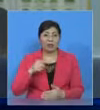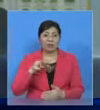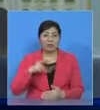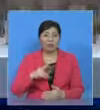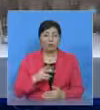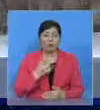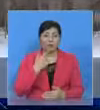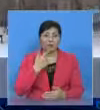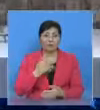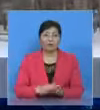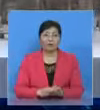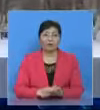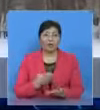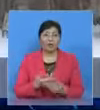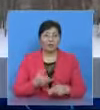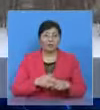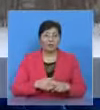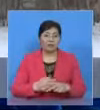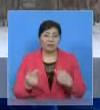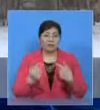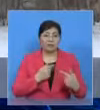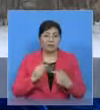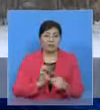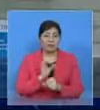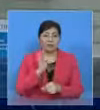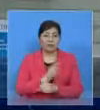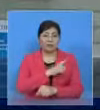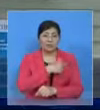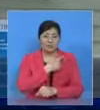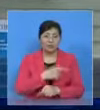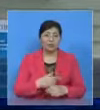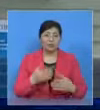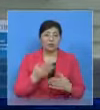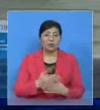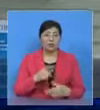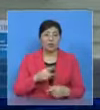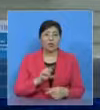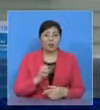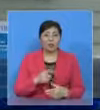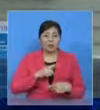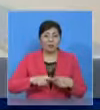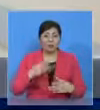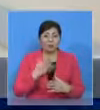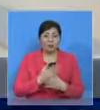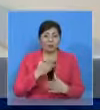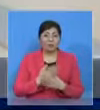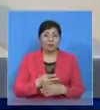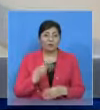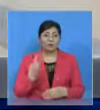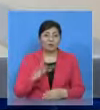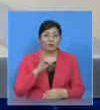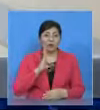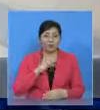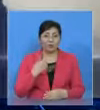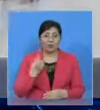водителей. Как уже упоминалось, пострадавших доставили в больницу скорой медицинской помощи. На больничных койках оказались две девушки